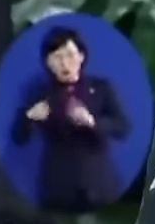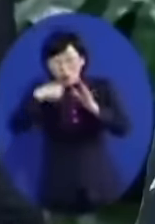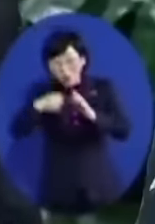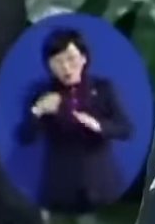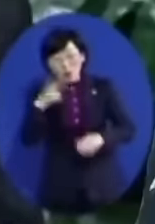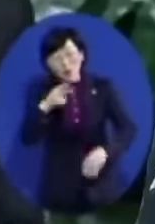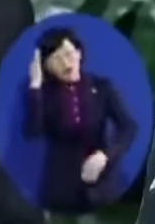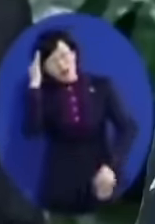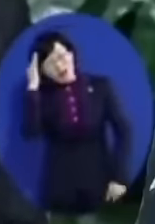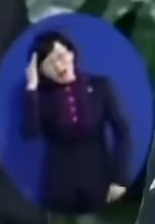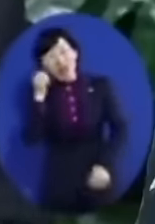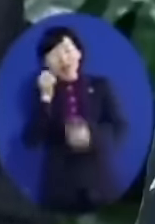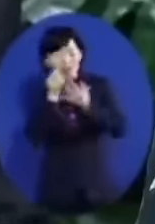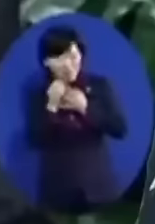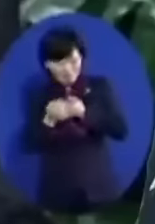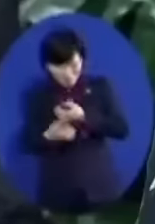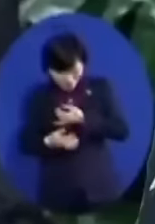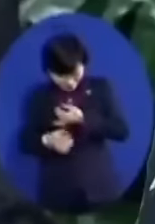또 자고.